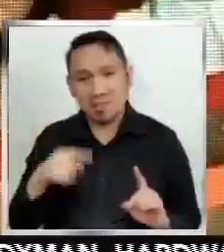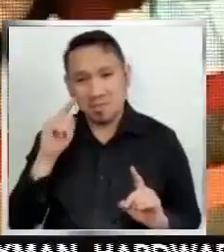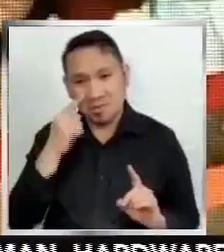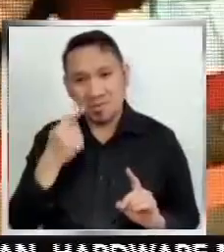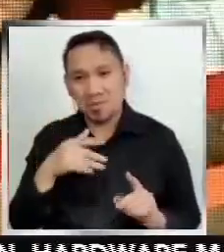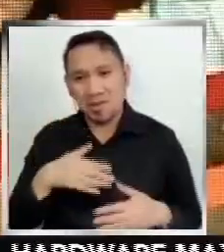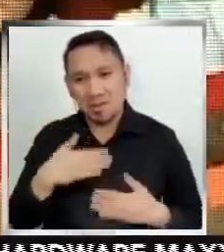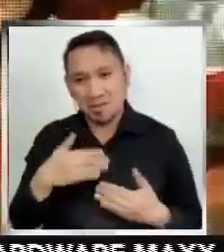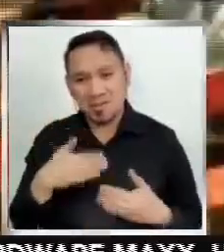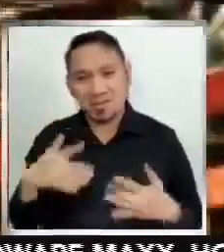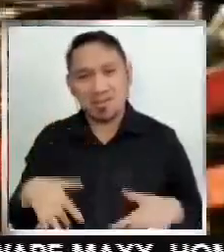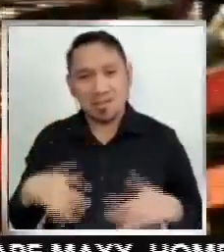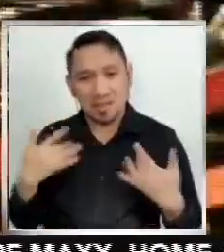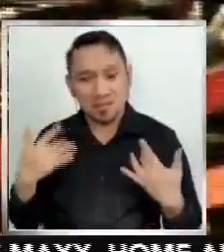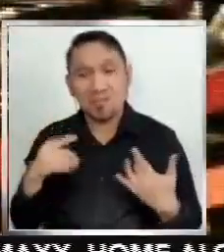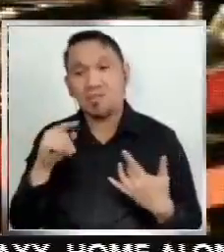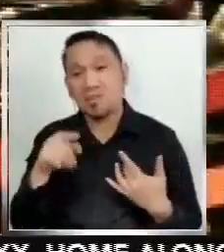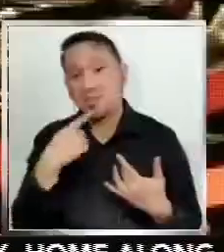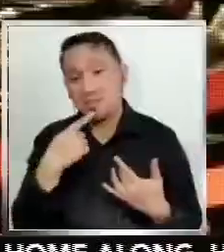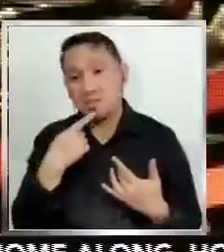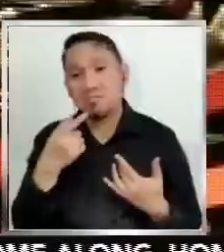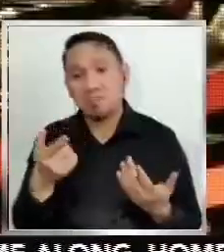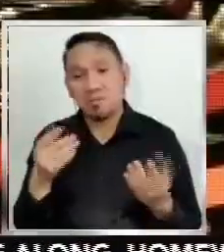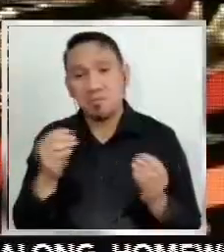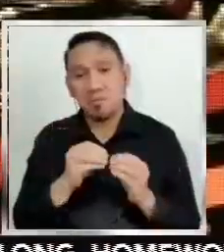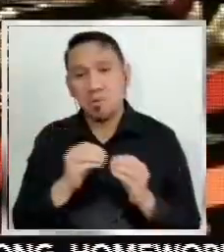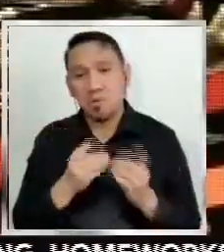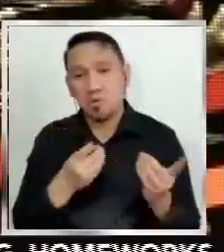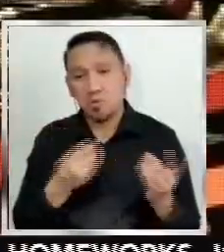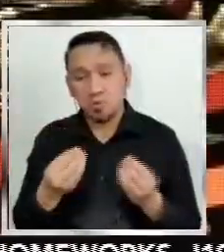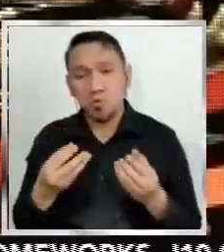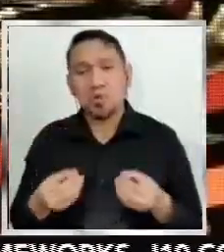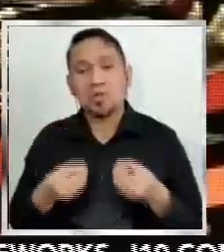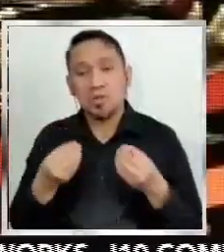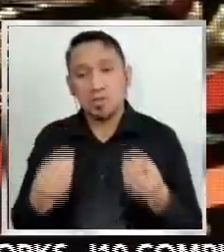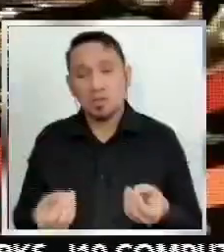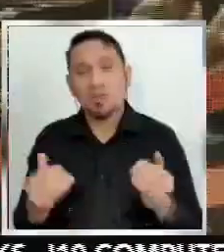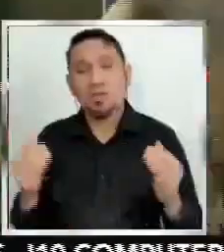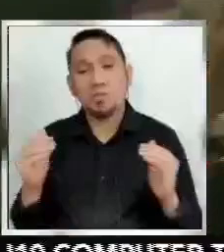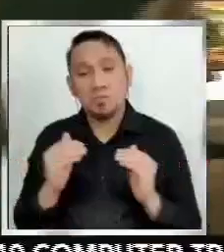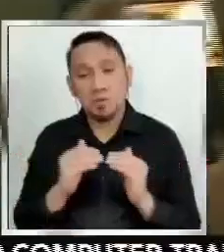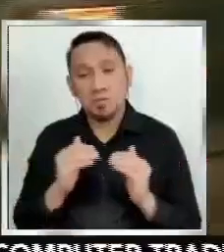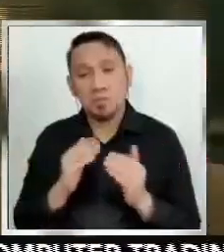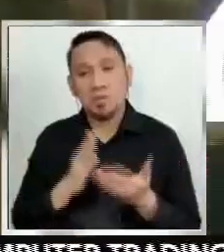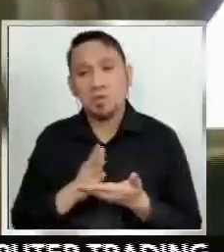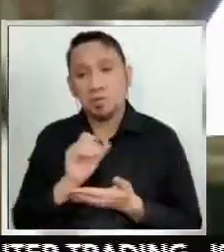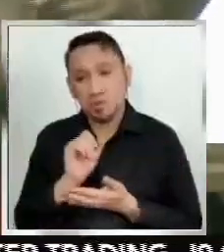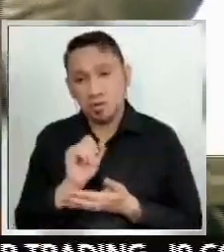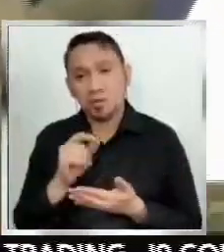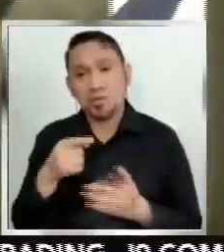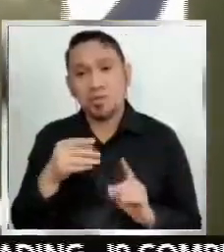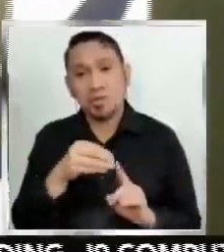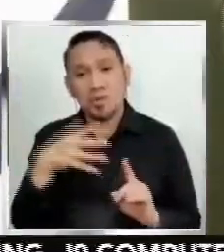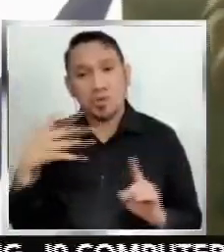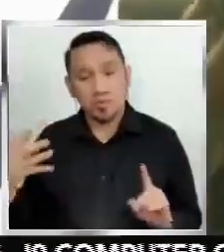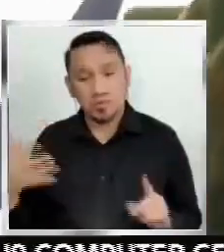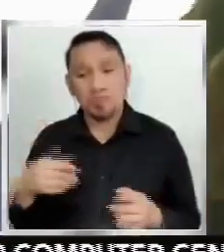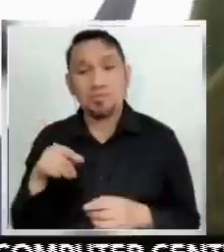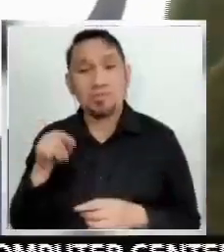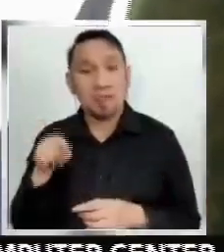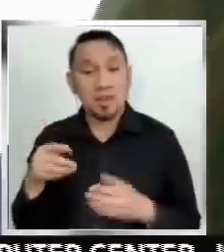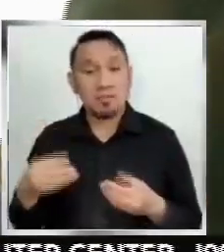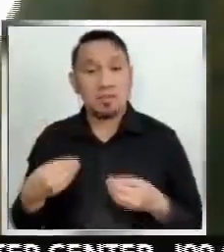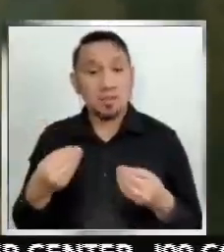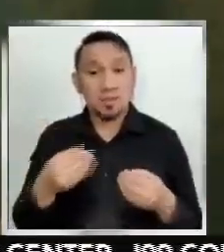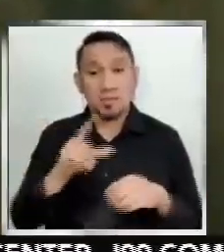kabilang ang pagbibigay ng pantay na oportunidad sa LGBTQIA+ members. Kaya nagbigay ang OVP ng livelihood assistance sa